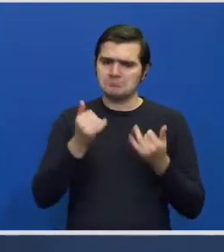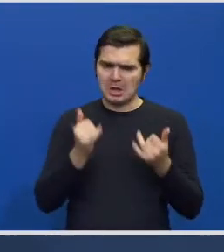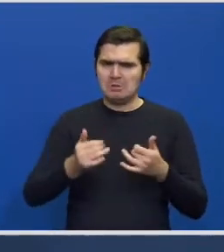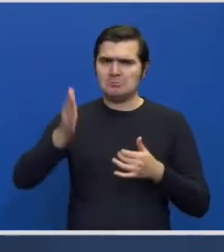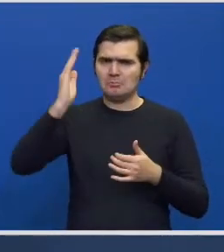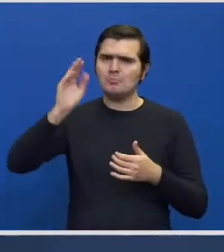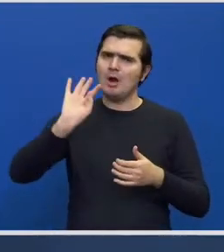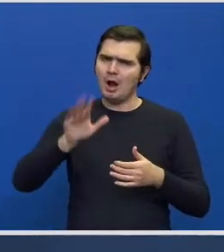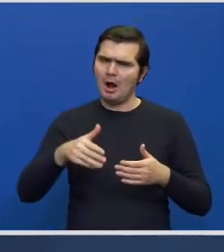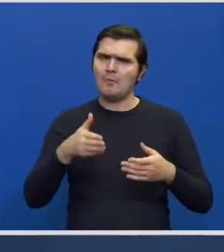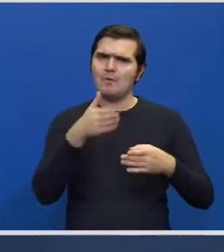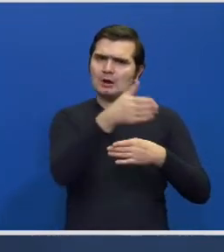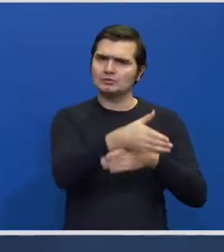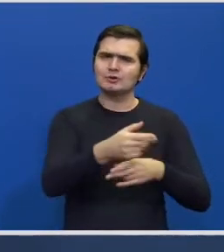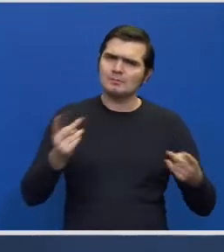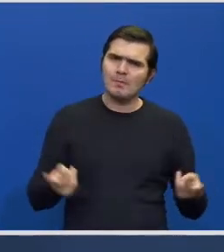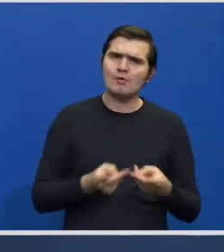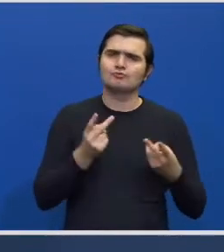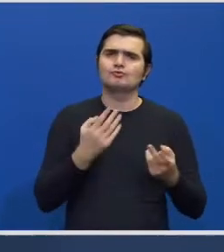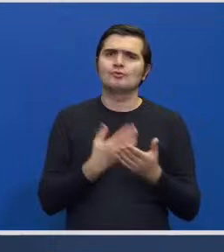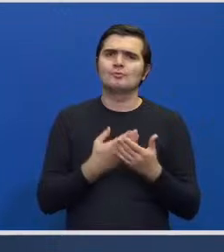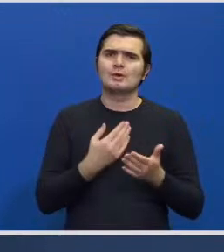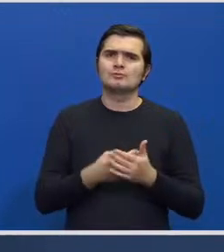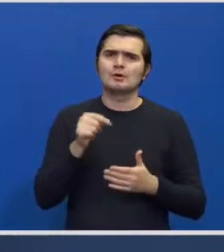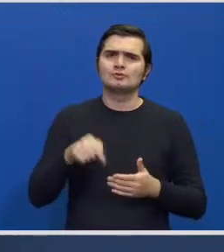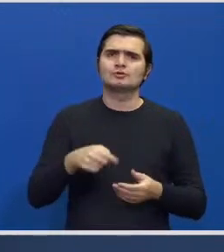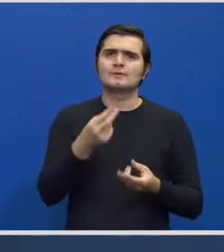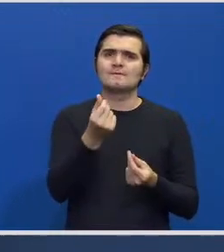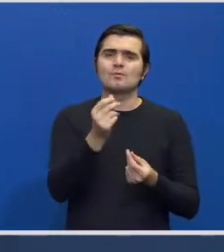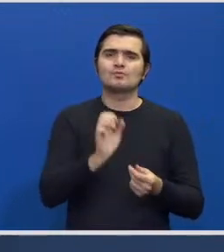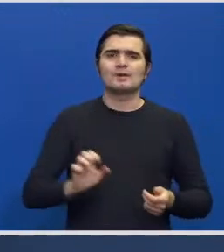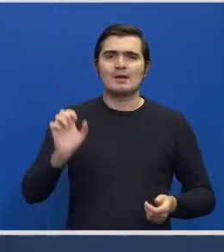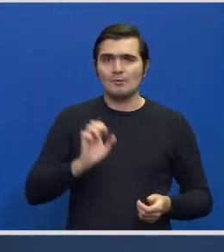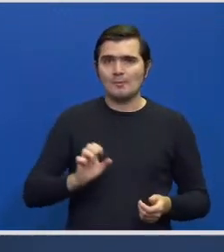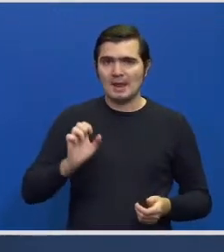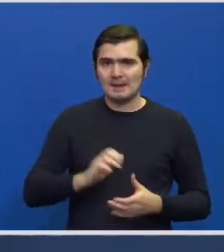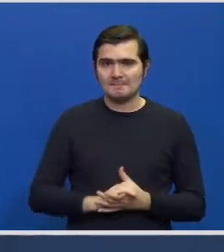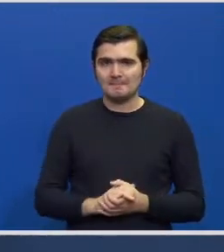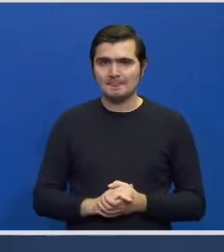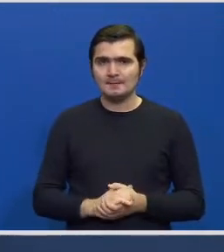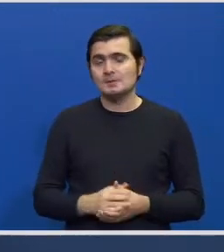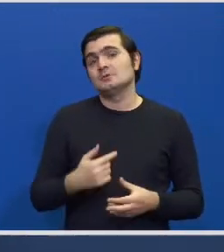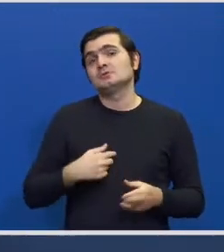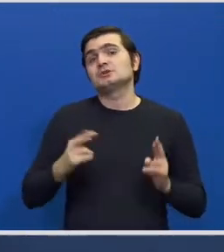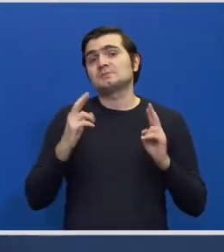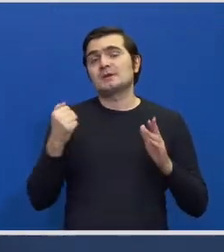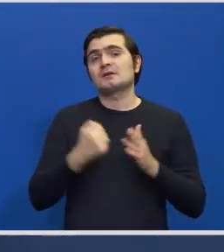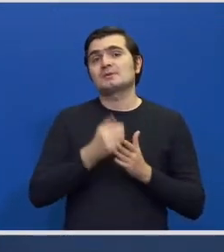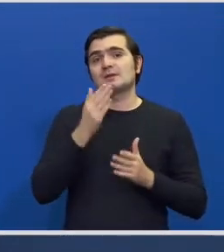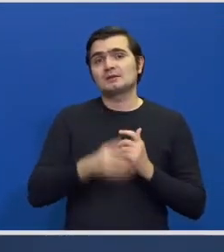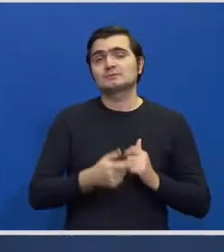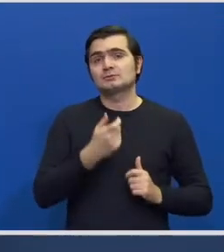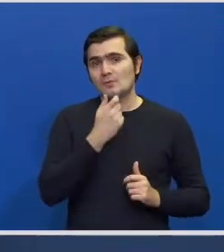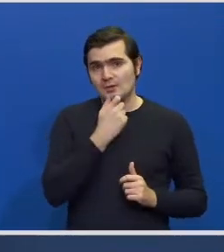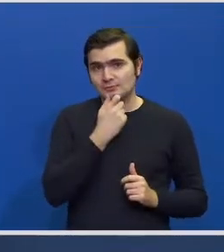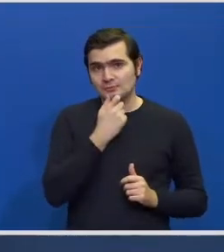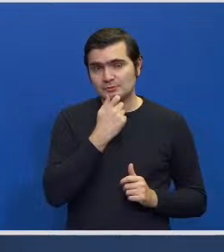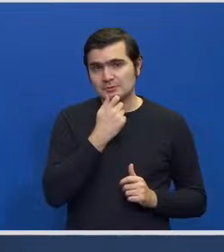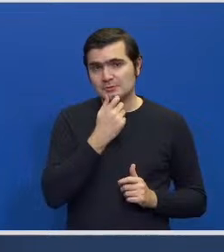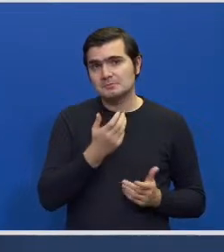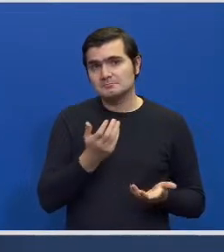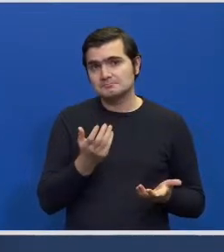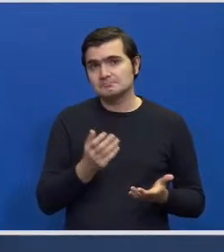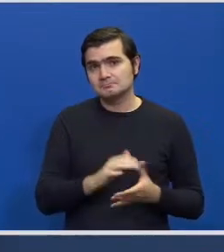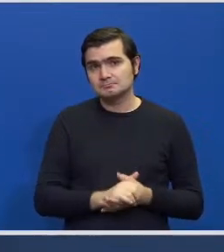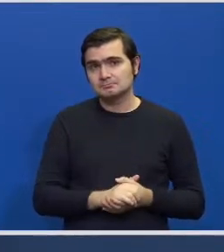au acces de acum înainte mult mai facil la fondurile europene și eu sper ca până